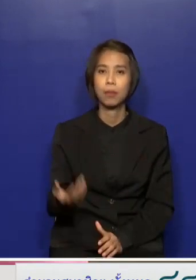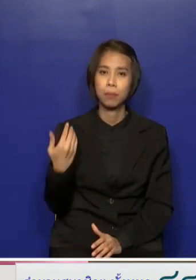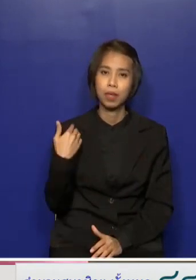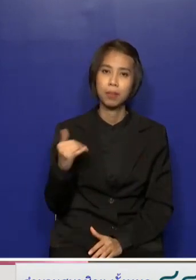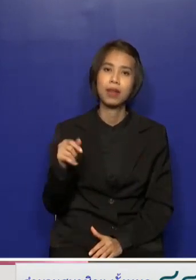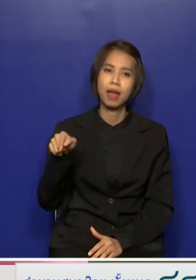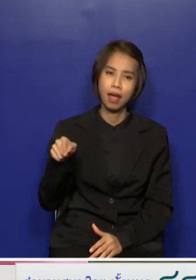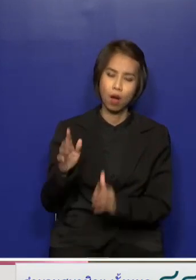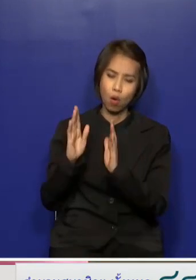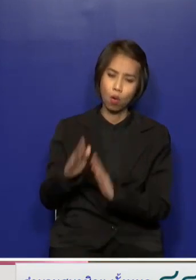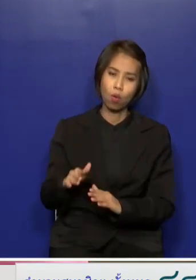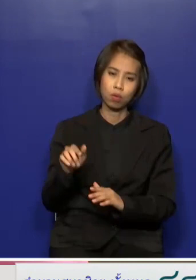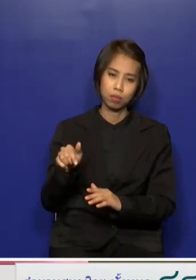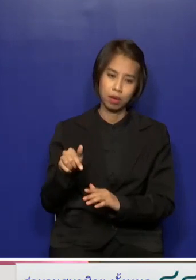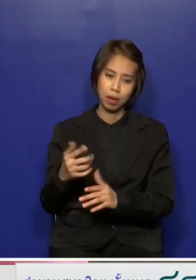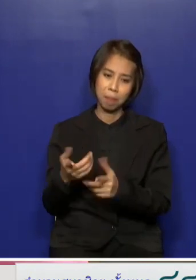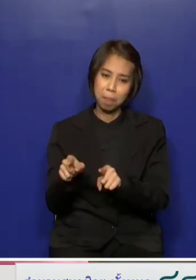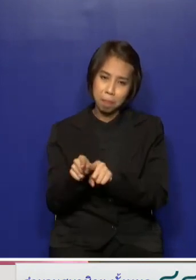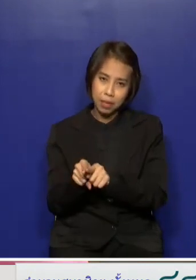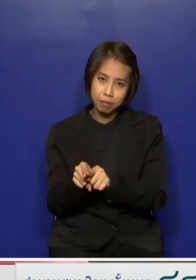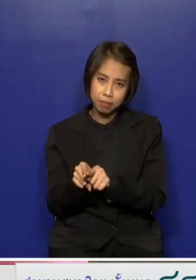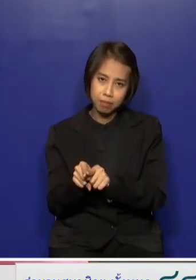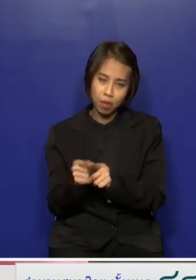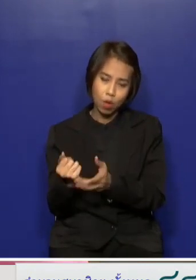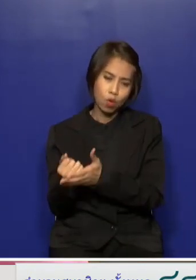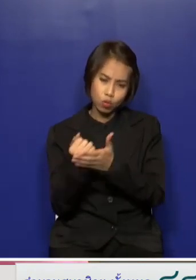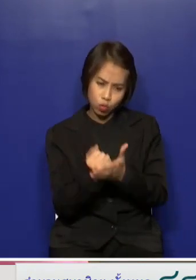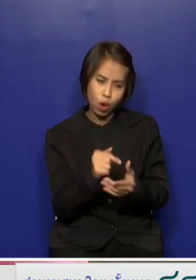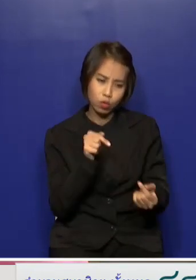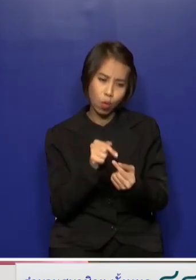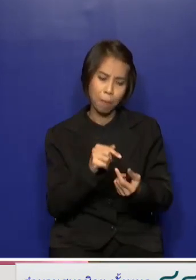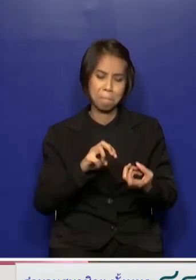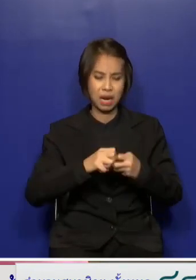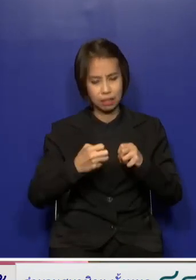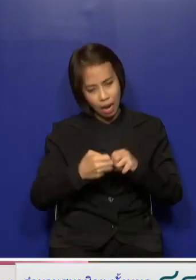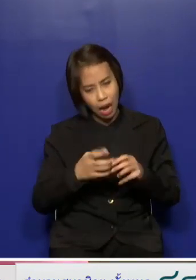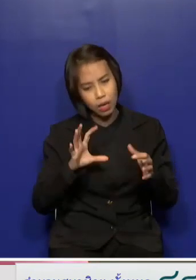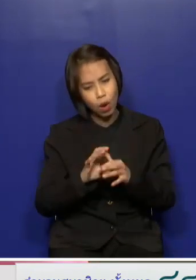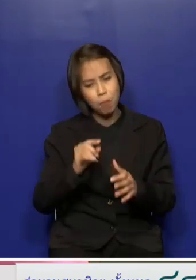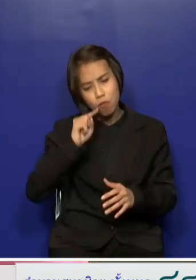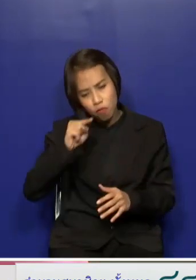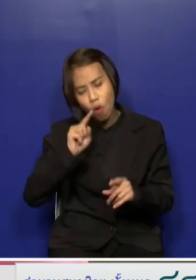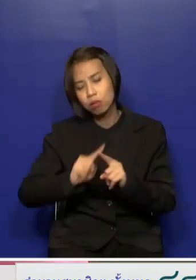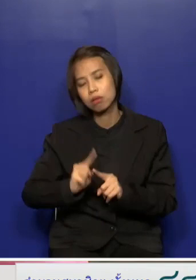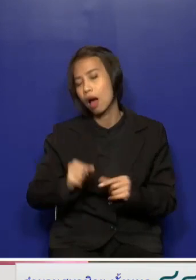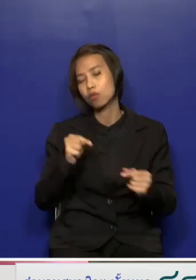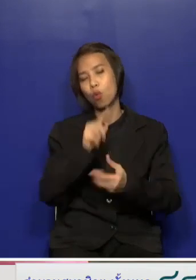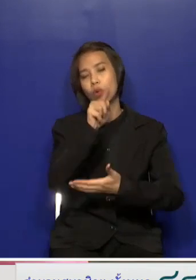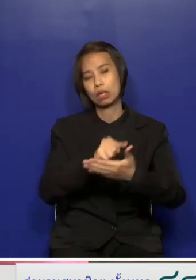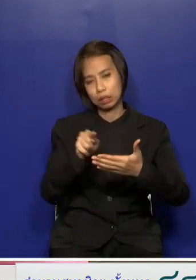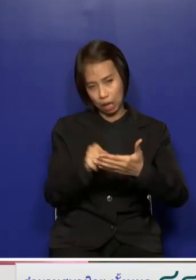นส่งเข้าไปก็ได้ครับมันจะลดปัญหาเกี่ยวกับเรื่องการคัดค้านการเลือกตั้งหรือข้อร้องเรียนต่างๆในวันเลือกตั้งอย่างชัดเจนม